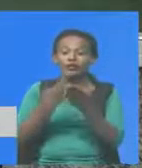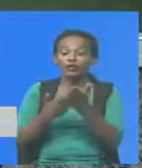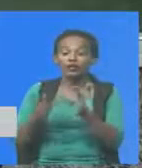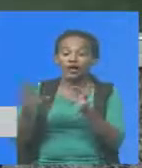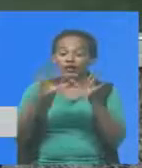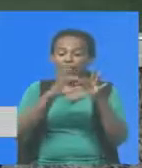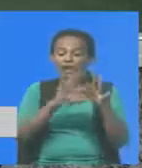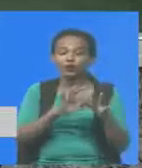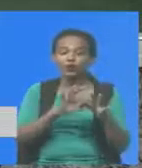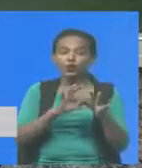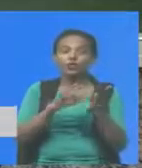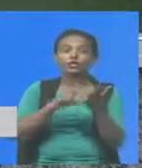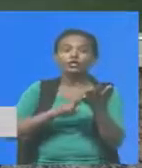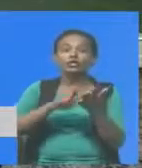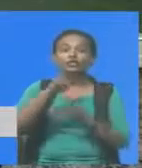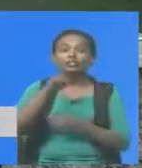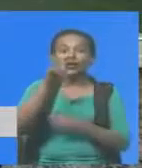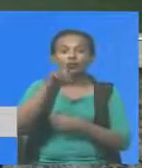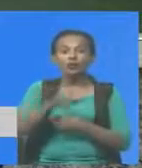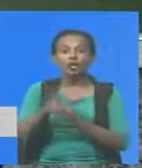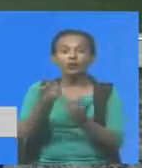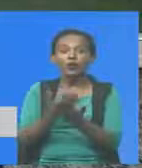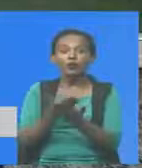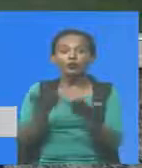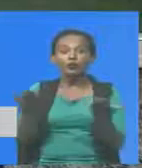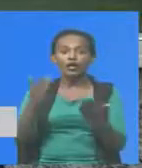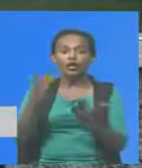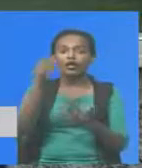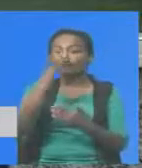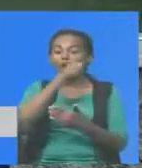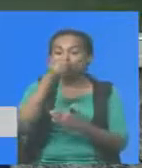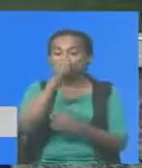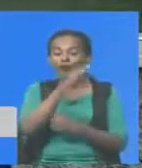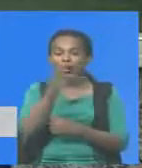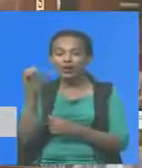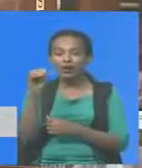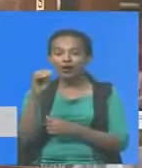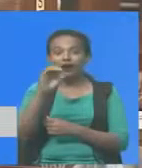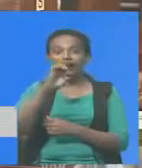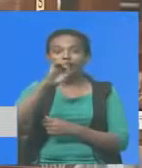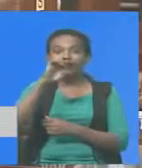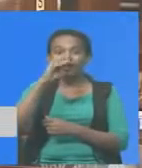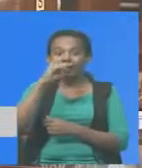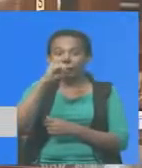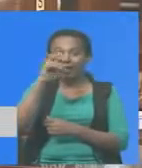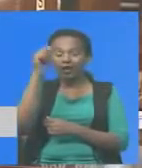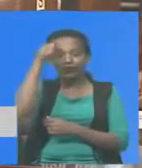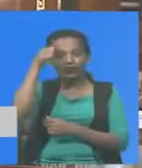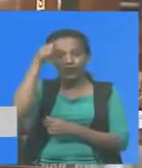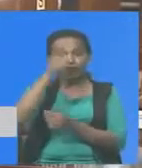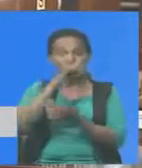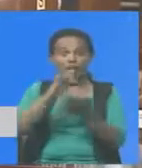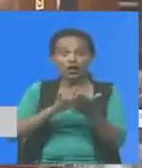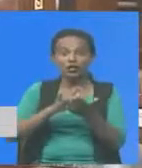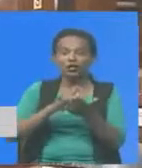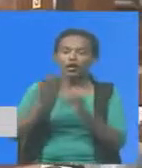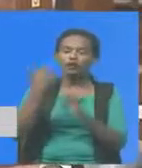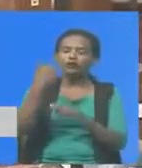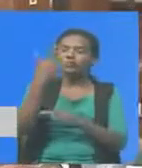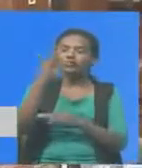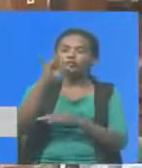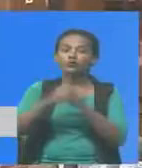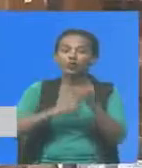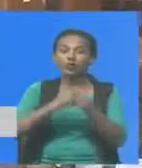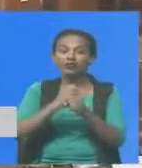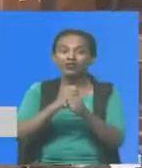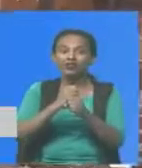ተያይዞ ሊነሳ የሚገባው ጉዳይ በኢትዮጵያና ኤርትራ መካከል ላለፉት 18 ዓመታት ነክሶ